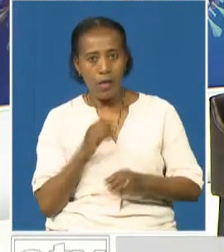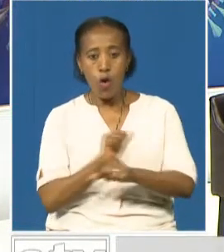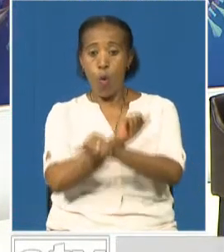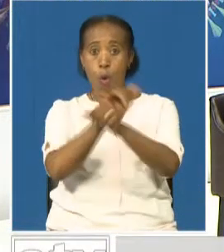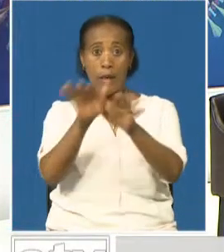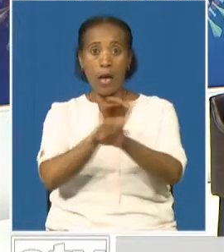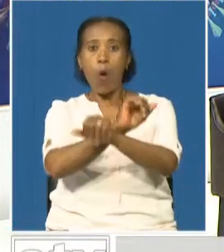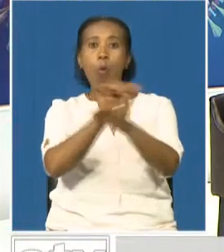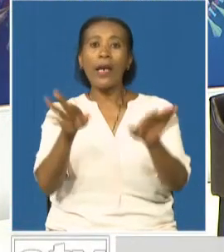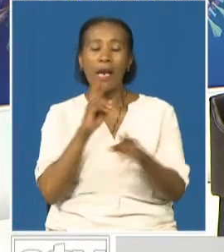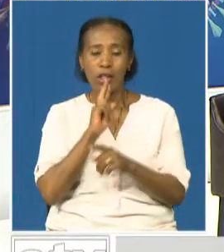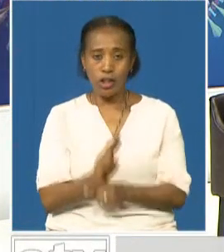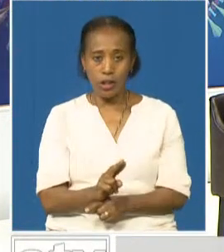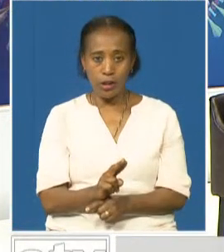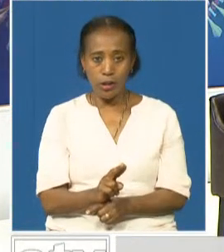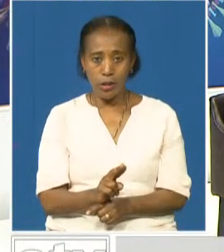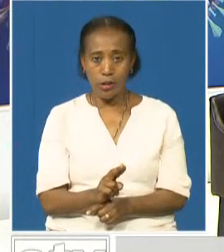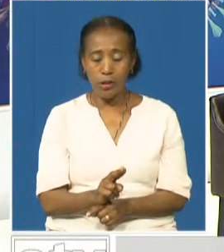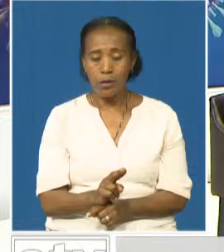የኮሮና ወረርሽኝ